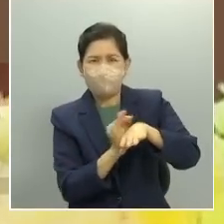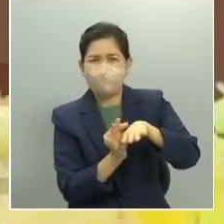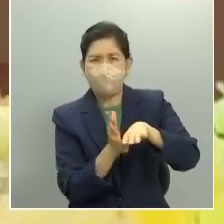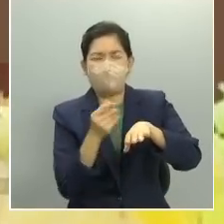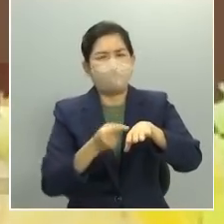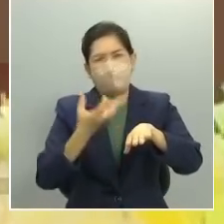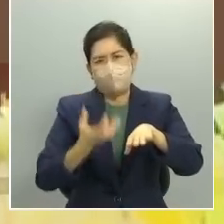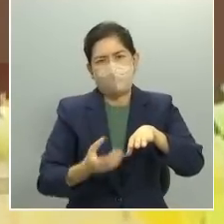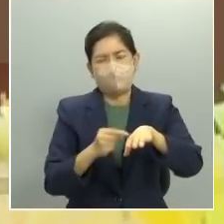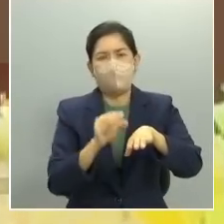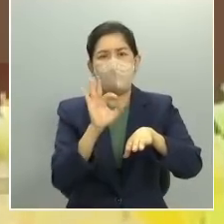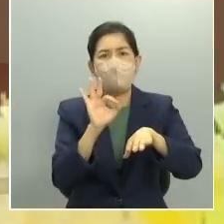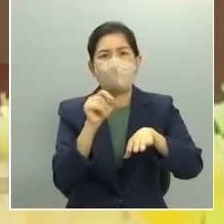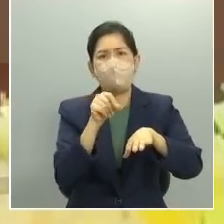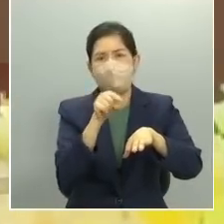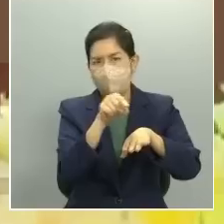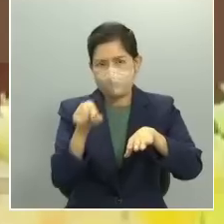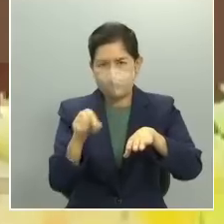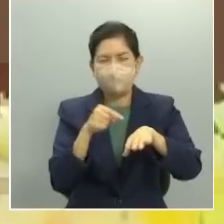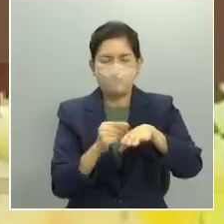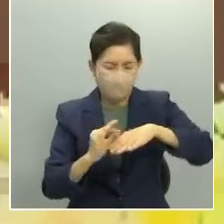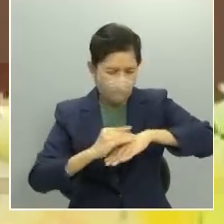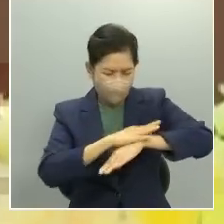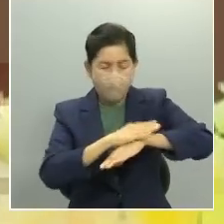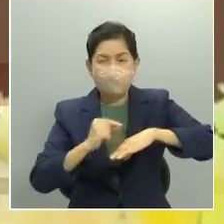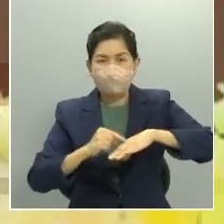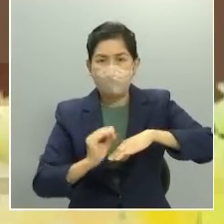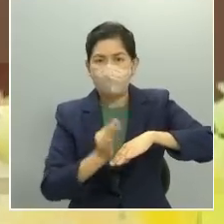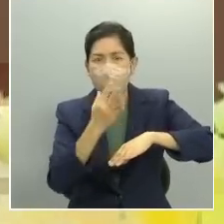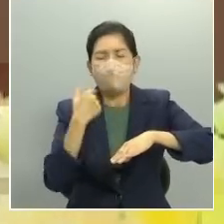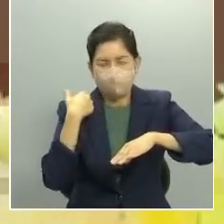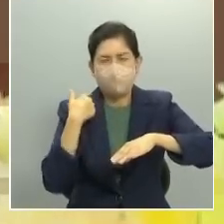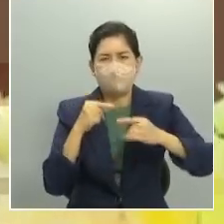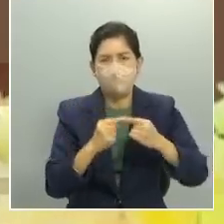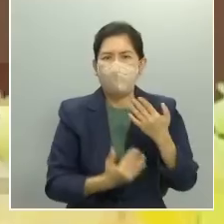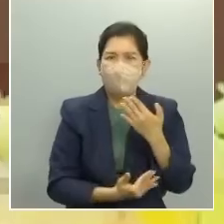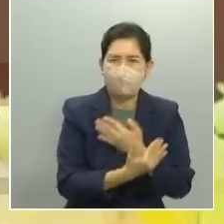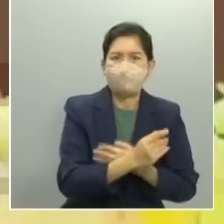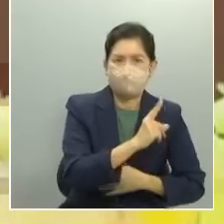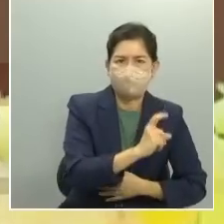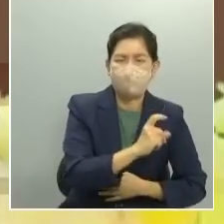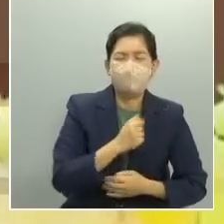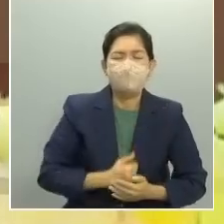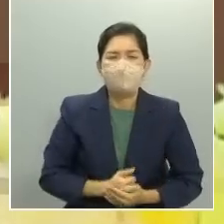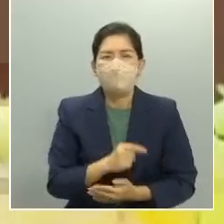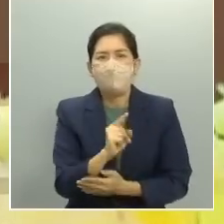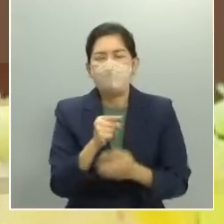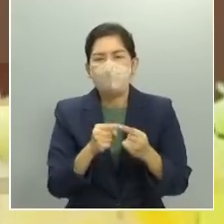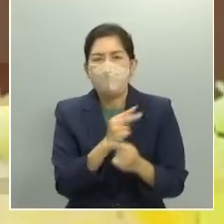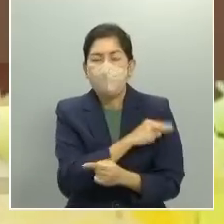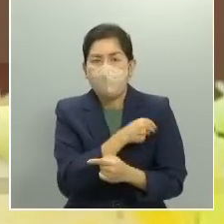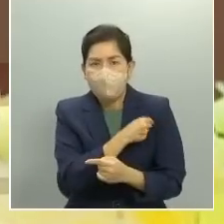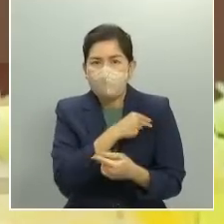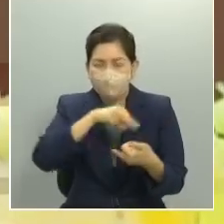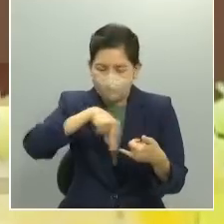คะการที่มีเปอร์เซ็นต์แผลไฟไหม้สูงก็มีความเสี่ยงที่จะเสียชีวิตสูงอยู่แล้วนะคะโรงพยาบาลได้รักษาเต็มที่แต่ไม่สาม